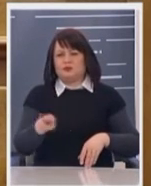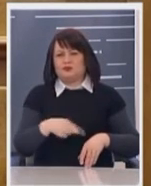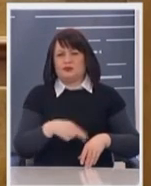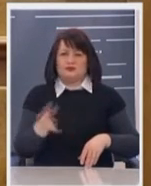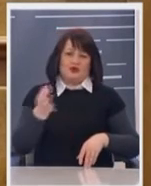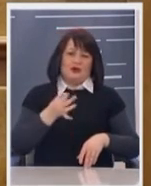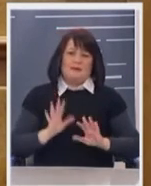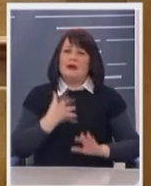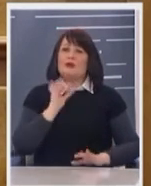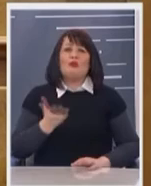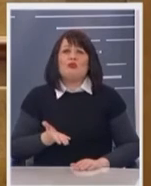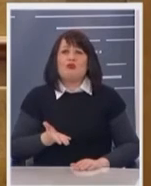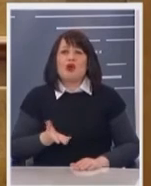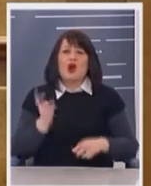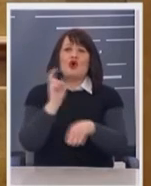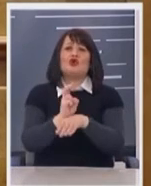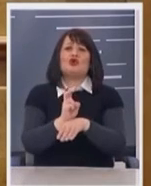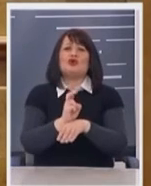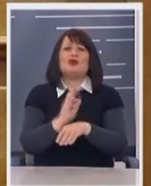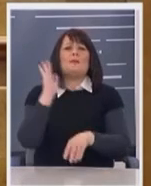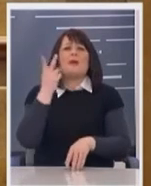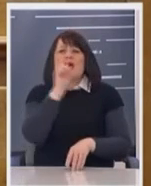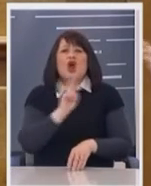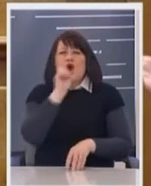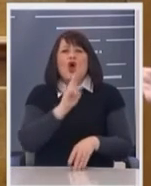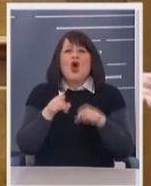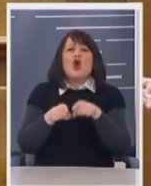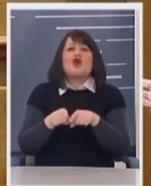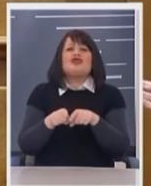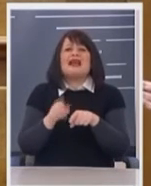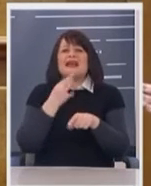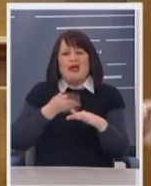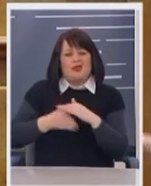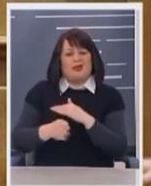Γιατί λέει είναι κατάλοιπα των Σοβιέτ και παιδεία ρουσφετιών.